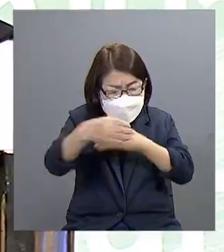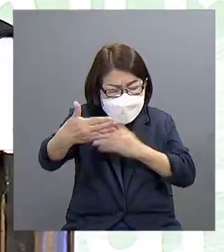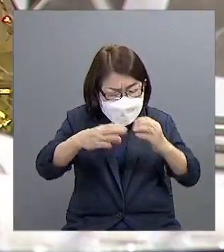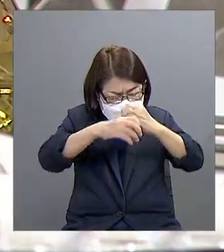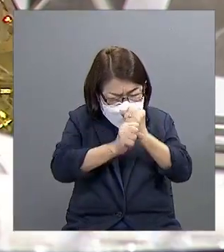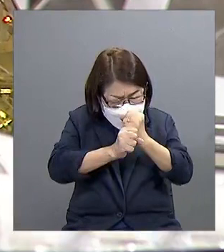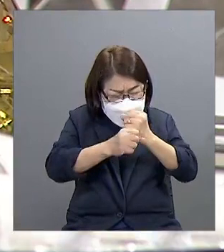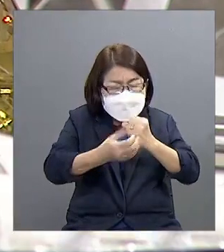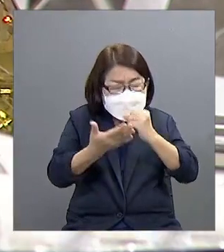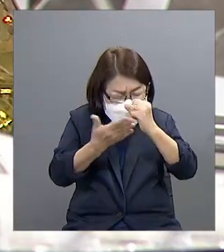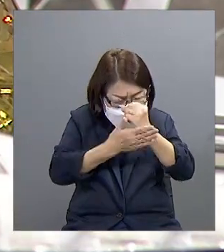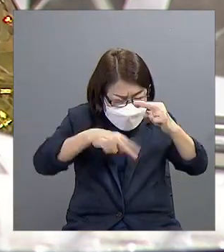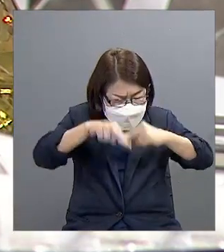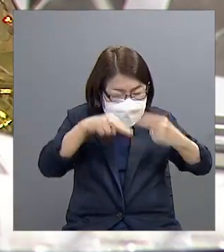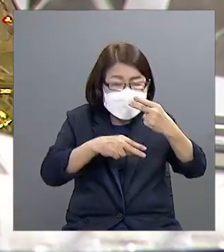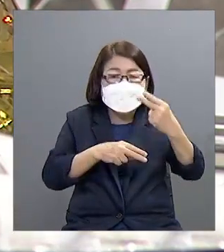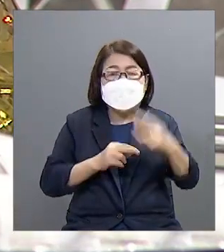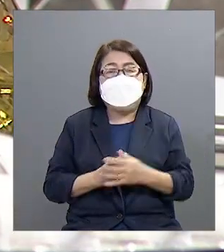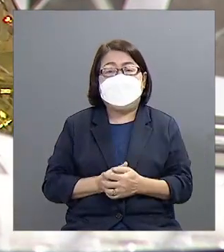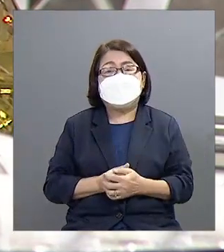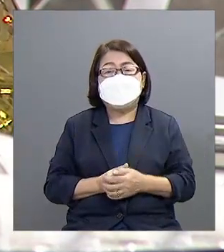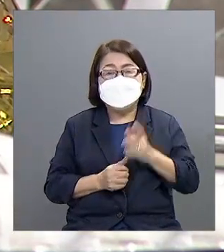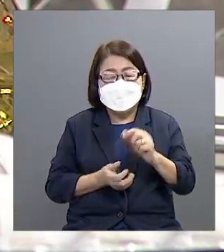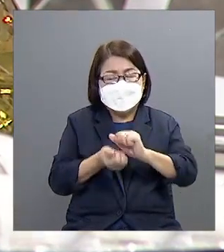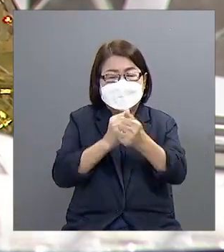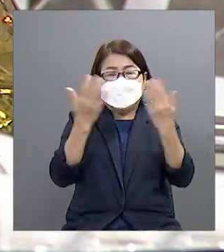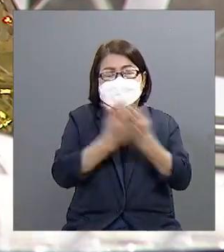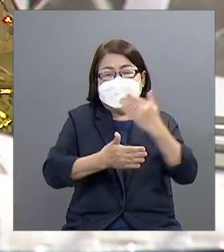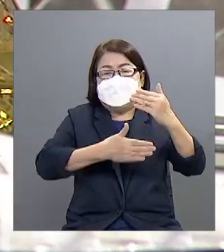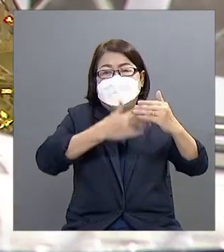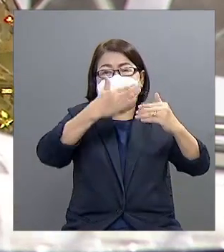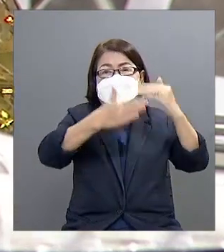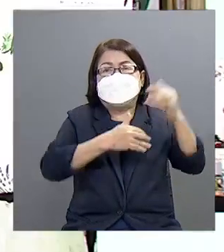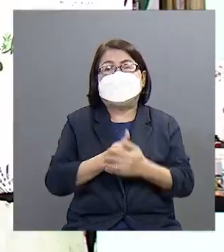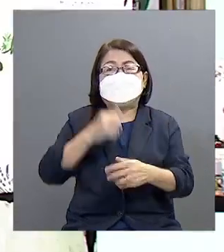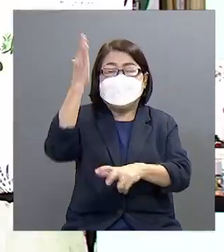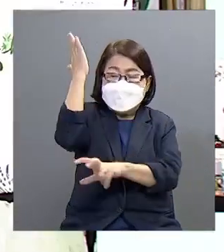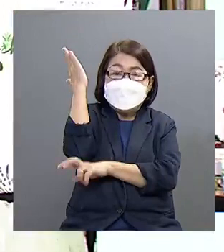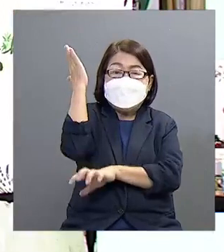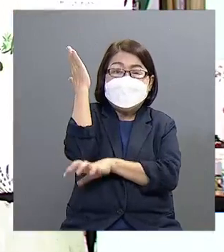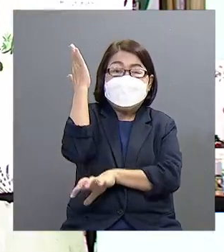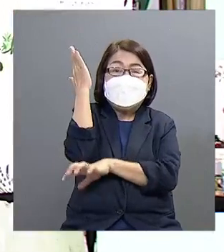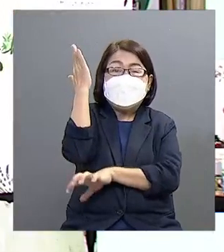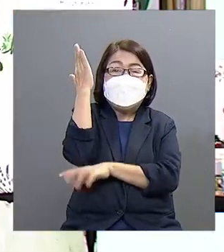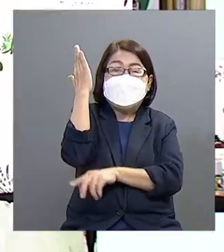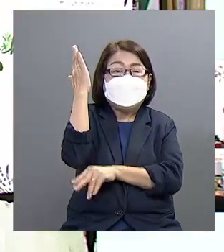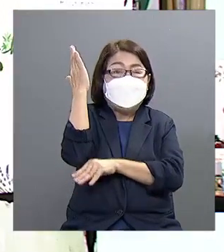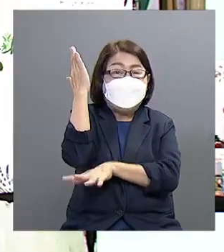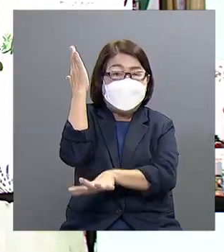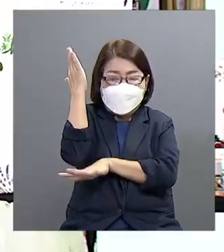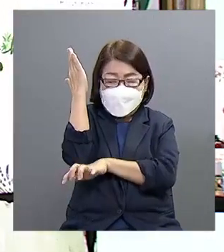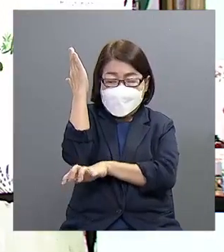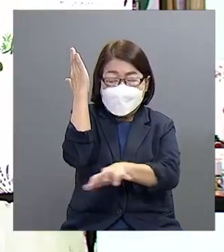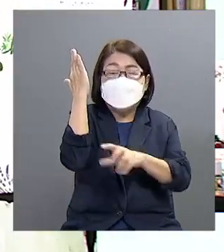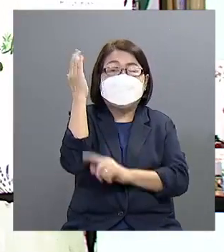ราะฉะนั้นเราเลยคิดว่าเราจะต้องมาพัฒนาการในเรื่องของการนำรากเนี่ยมาใช้ประโยชน์นะครับรากมีคุณสมบั